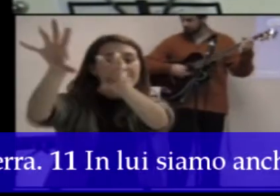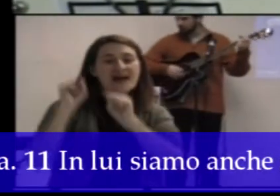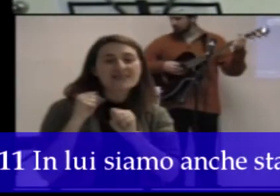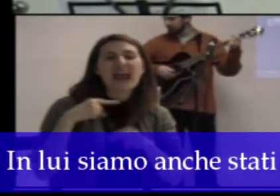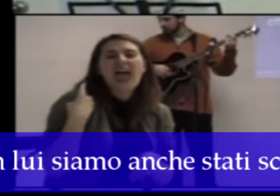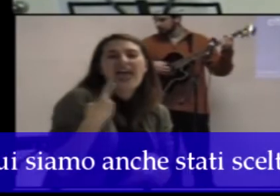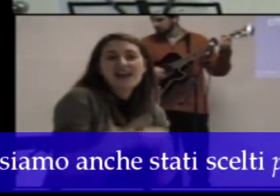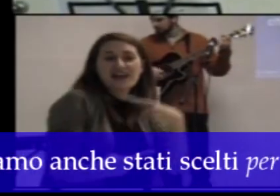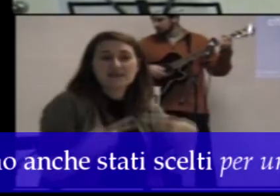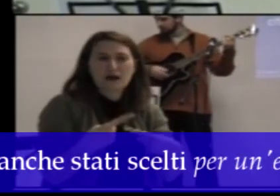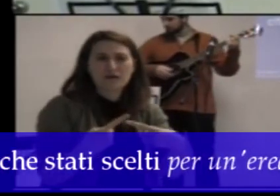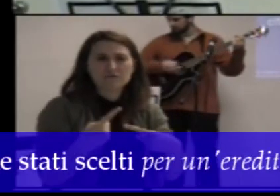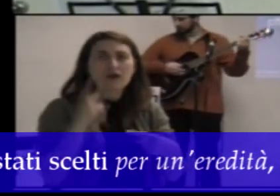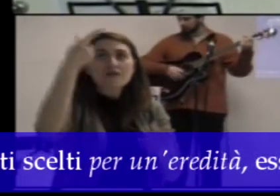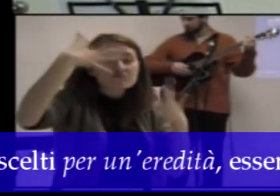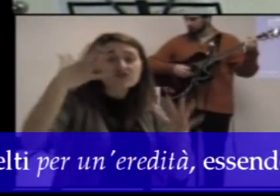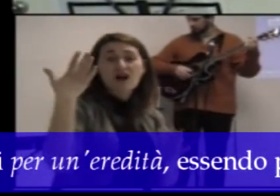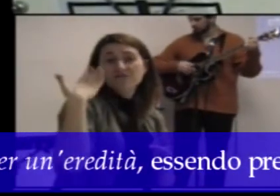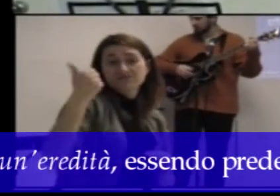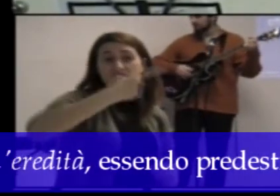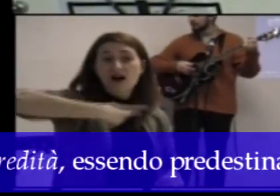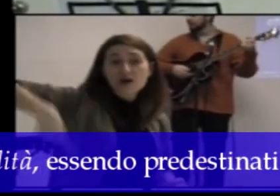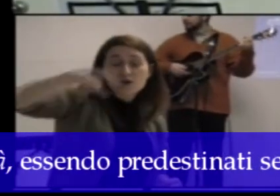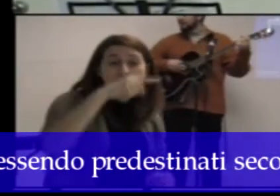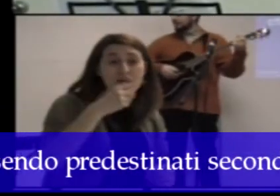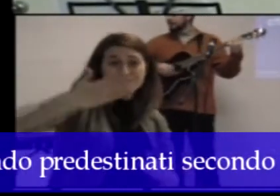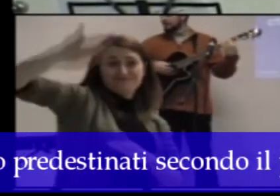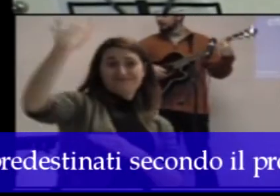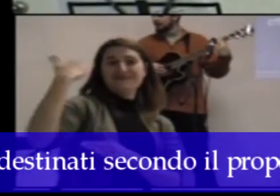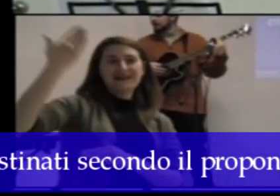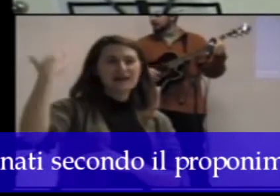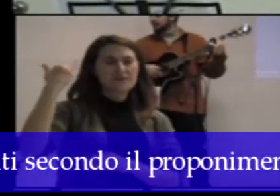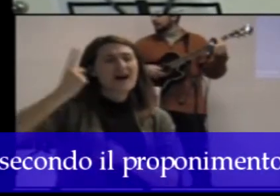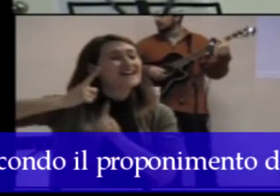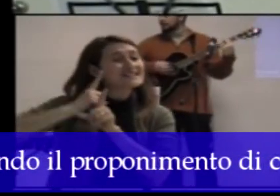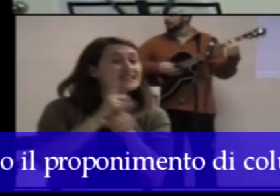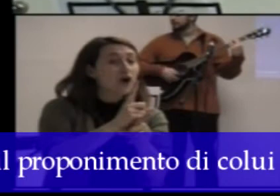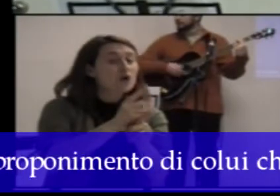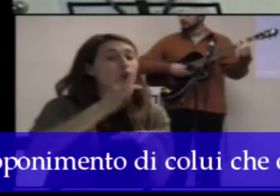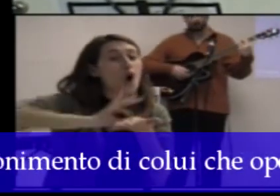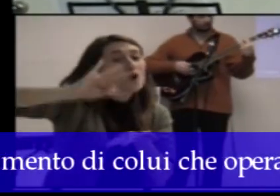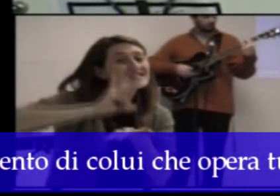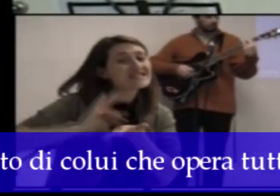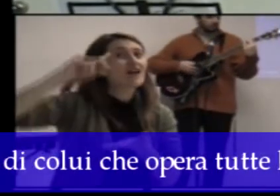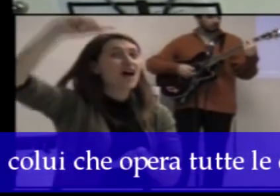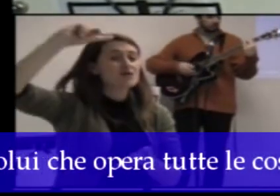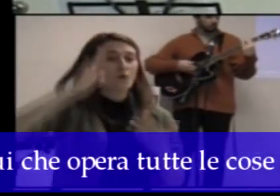essendo predestinati secondo il proponimento di colui che opera tutte le cose, secondo il consiglio della sua